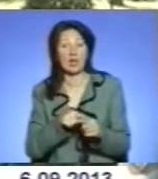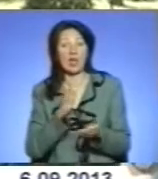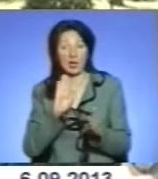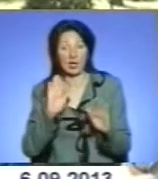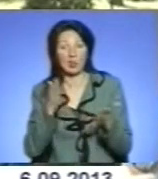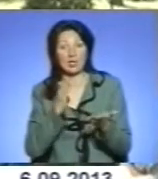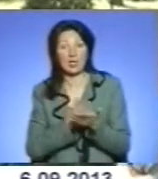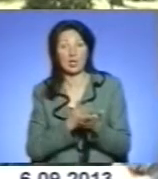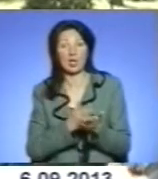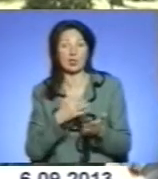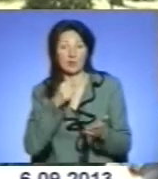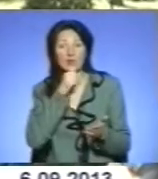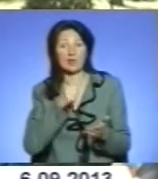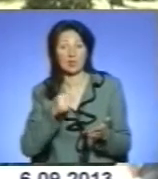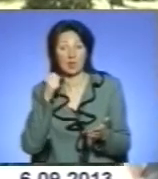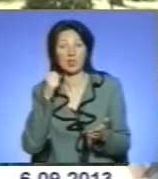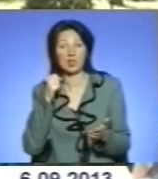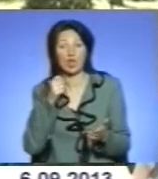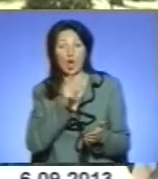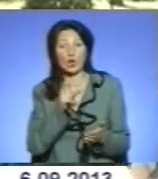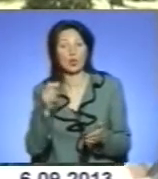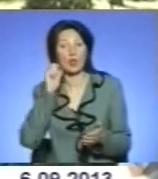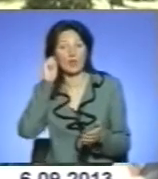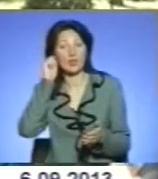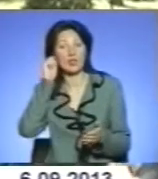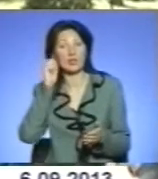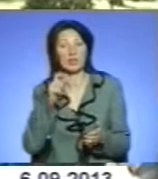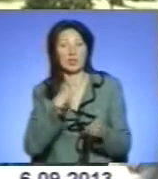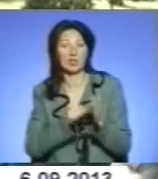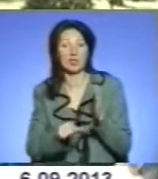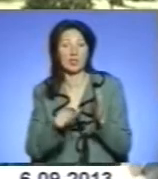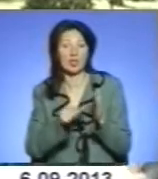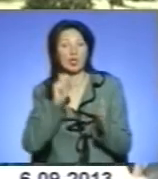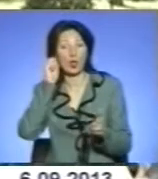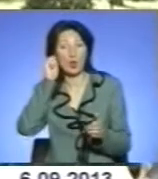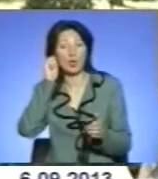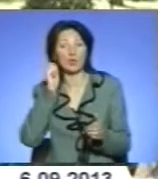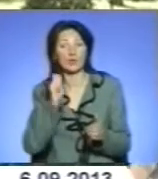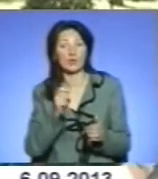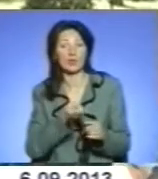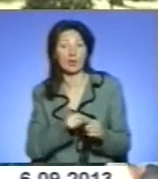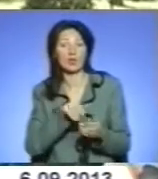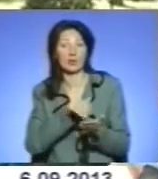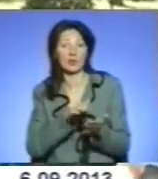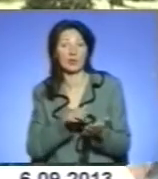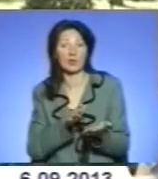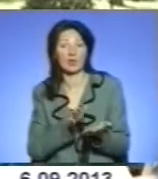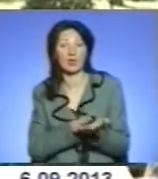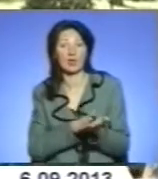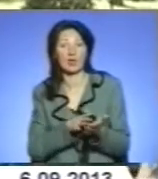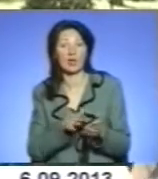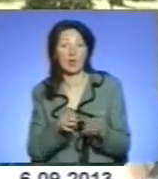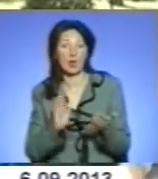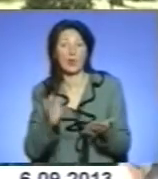трапляються такі поважні люди в віці за 60 років, які реєструють шлюб. Часом навіть